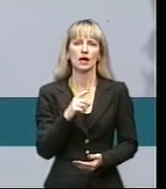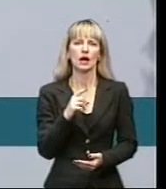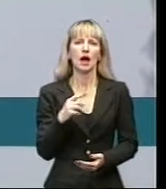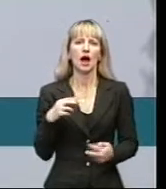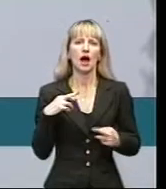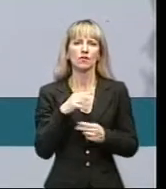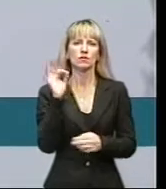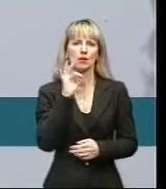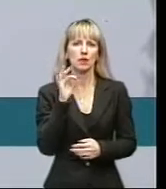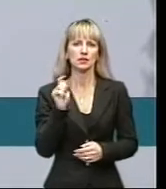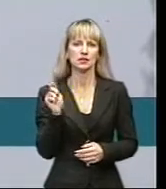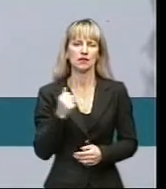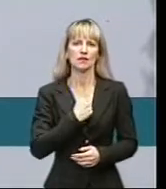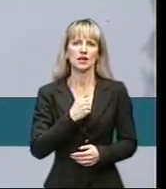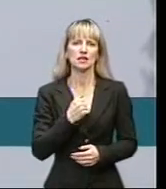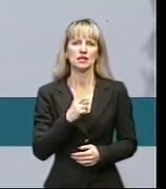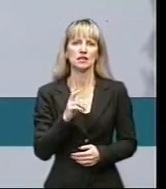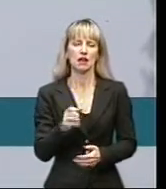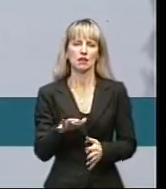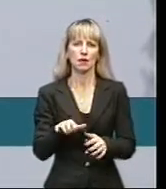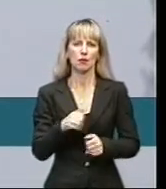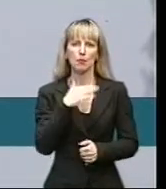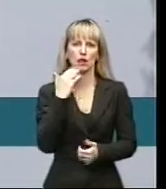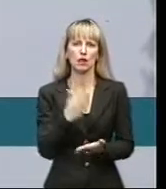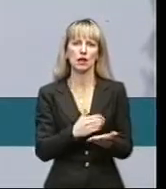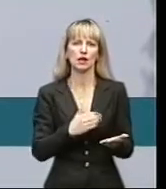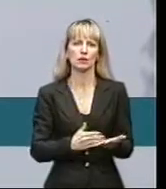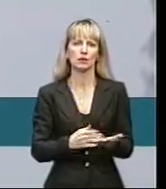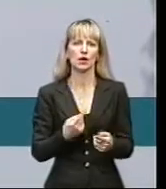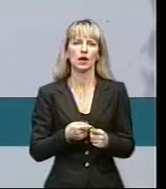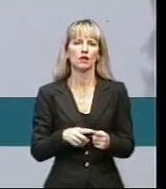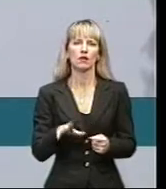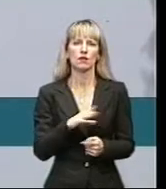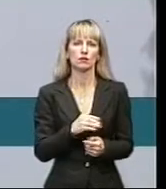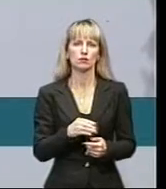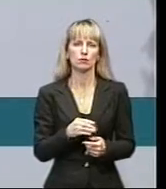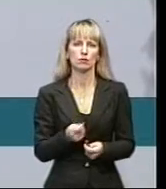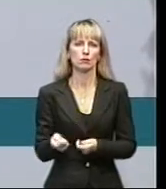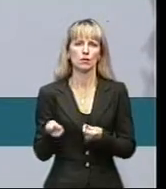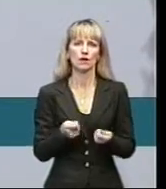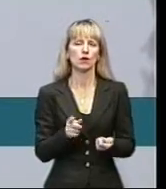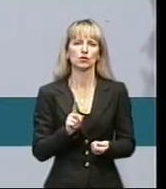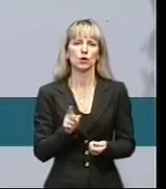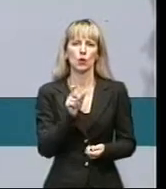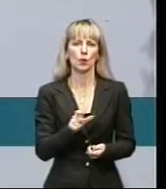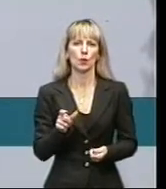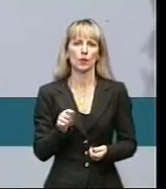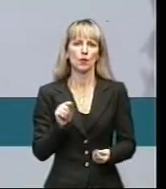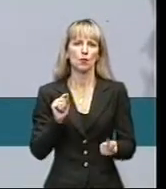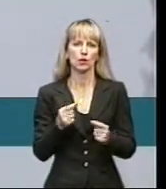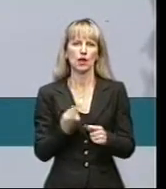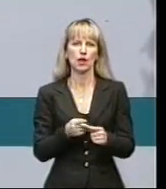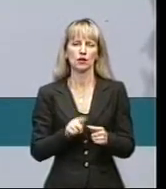австро-німецькі війська вивозили дуже багато хліба. То все це сприяло до спротиву. Люди відповідали, селяни противились у